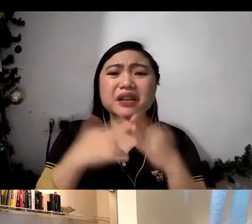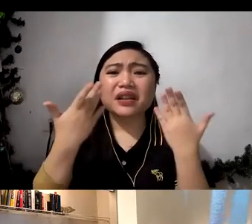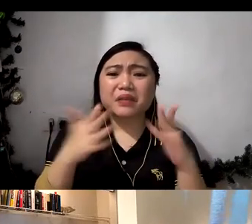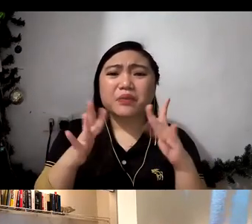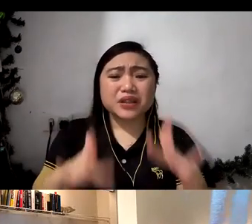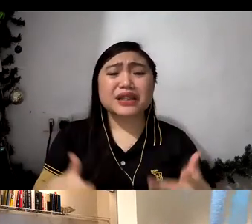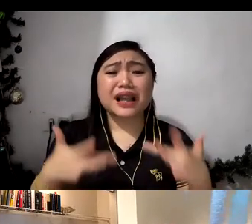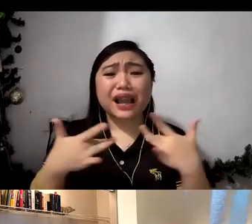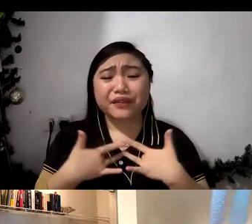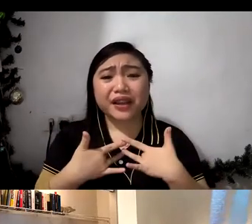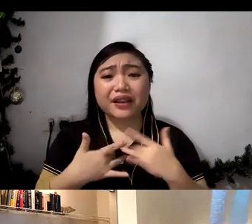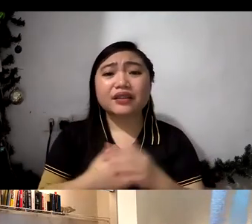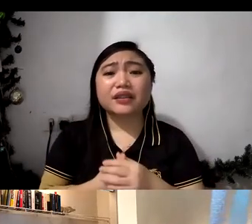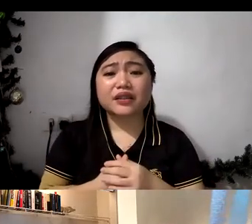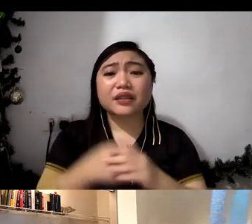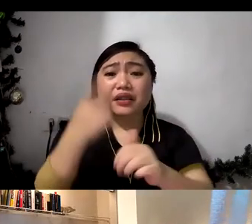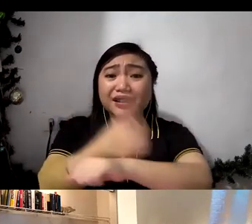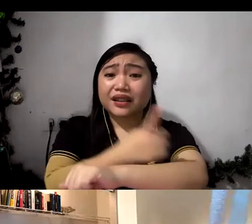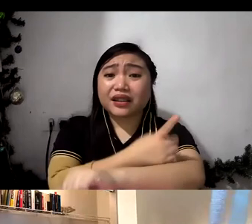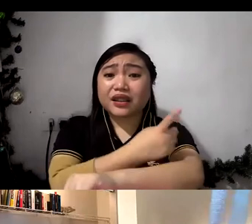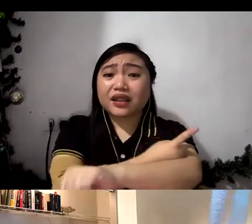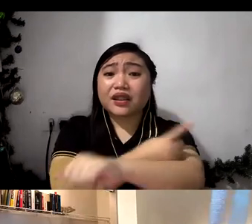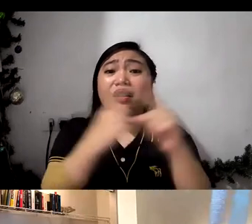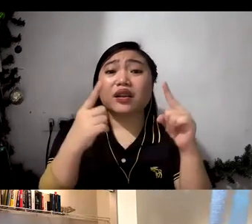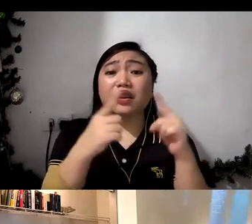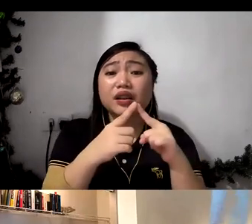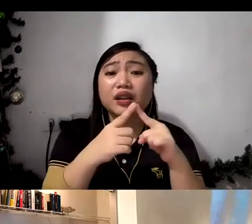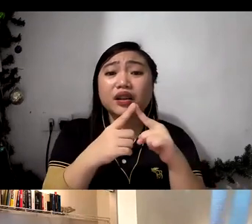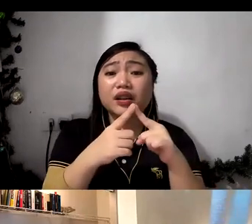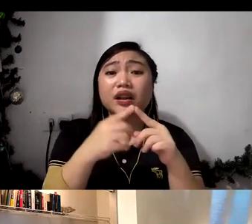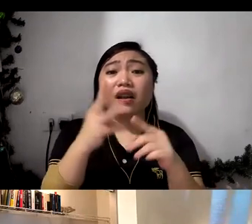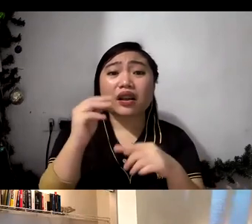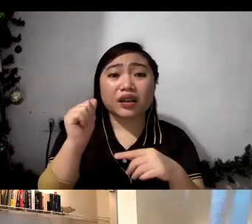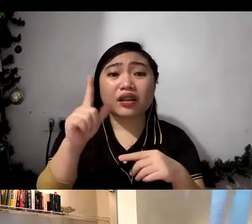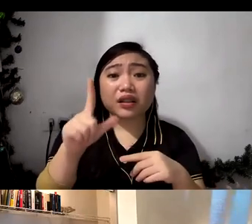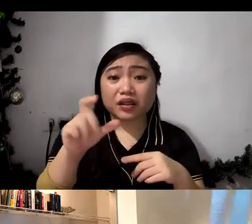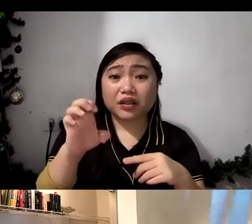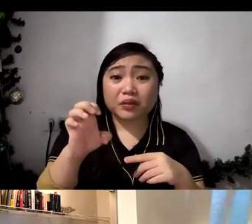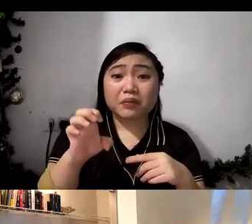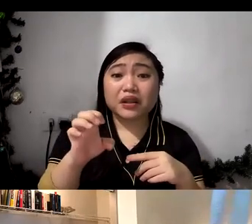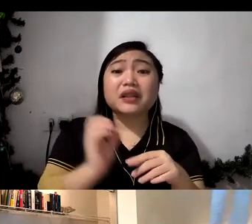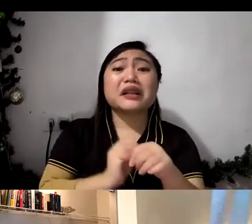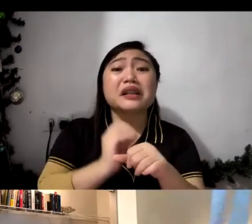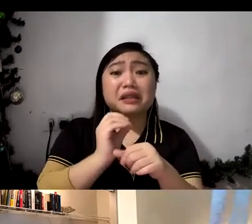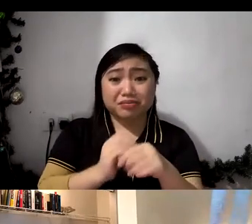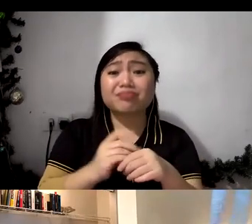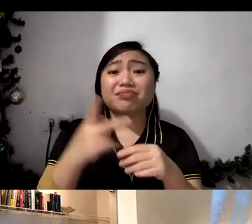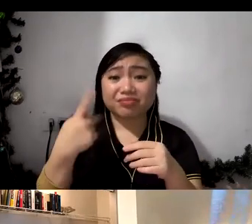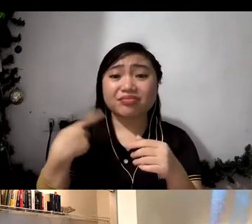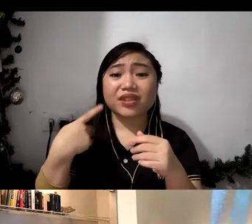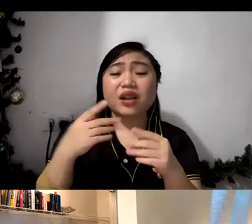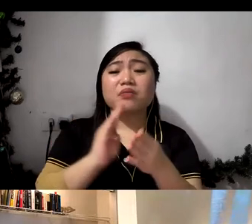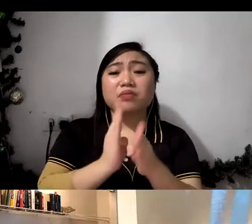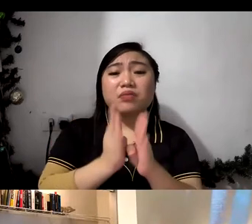life, nag-develop into a male organ. Mas naging prominent yung male organ doon sa